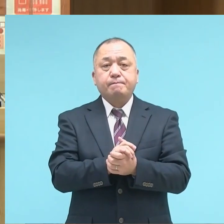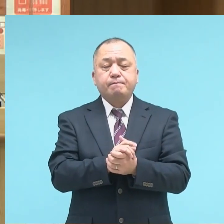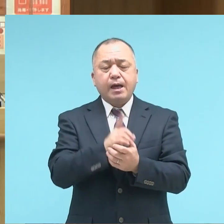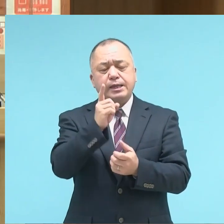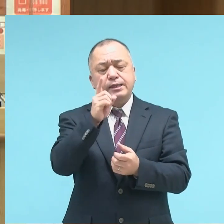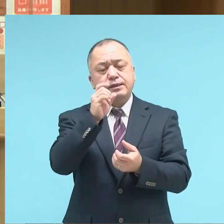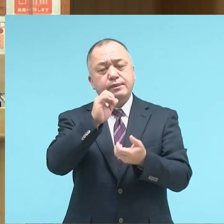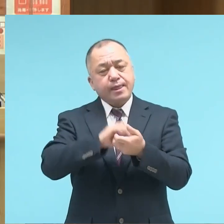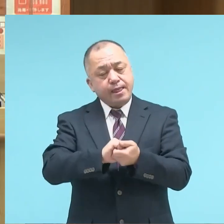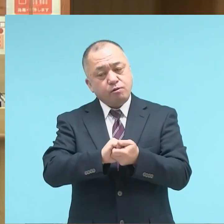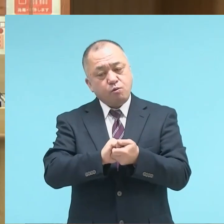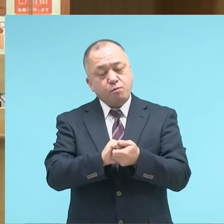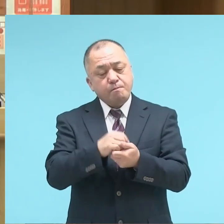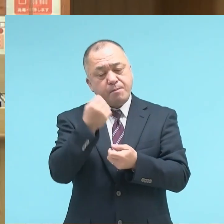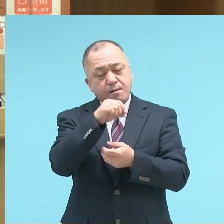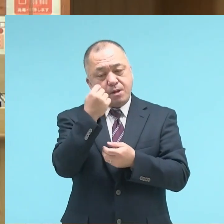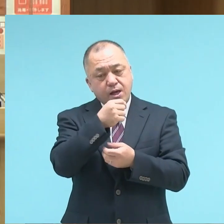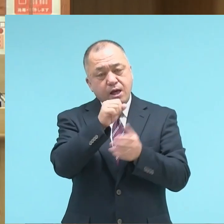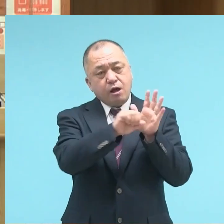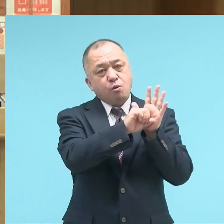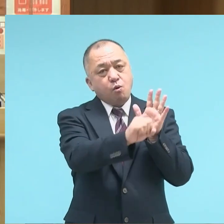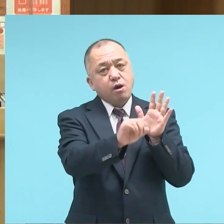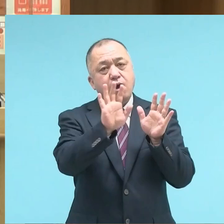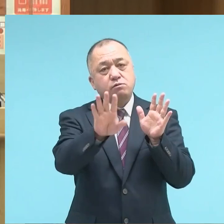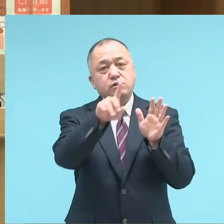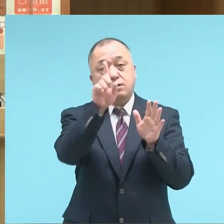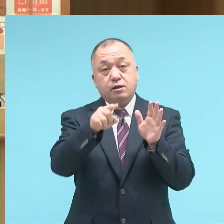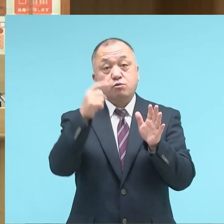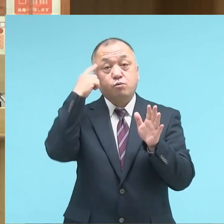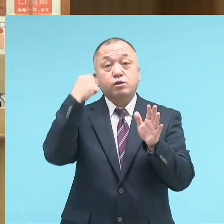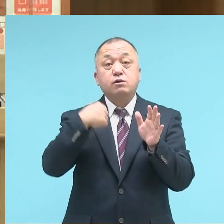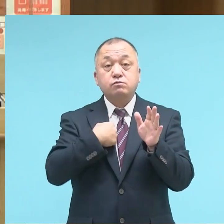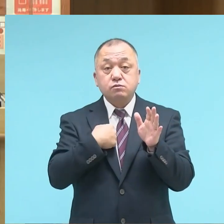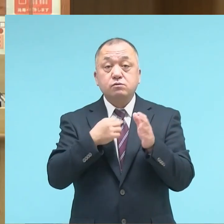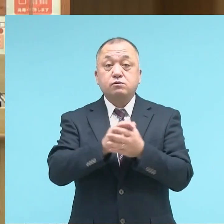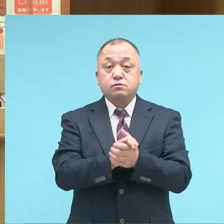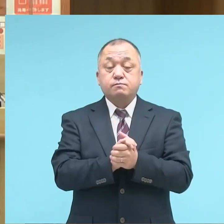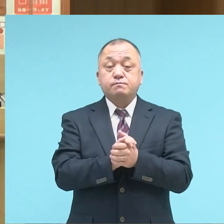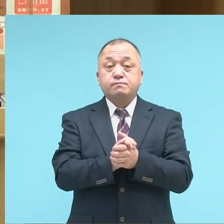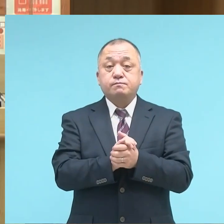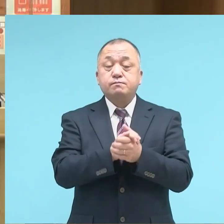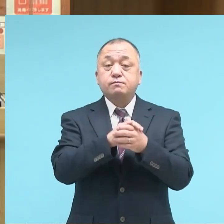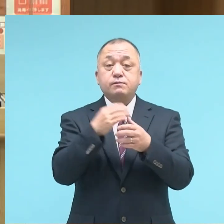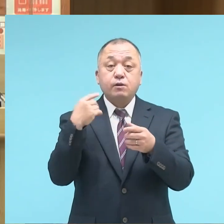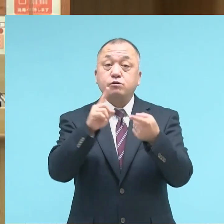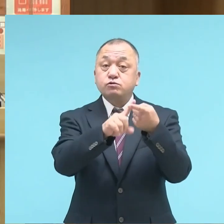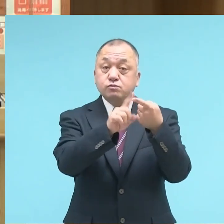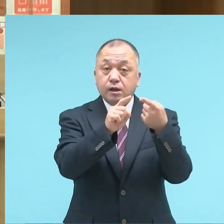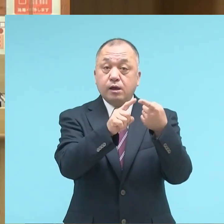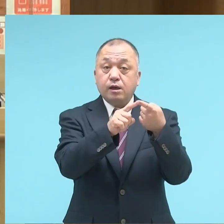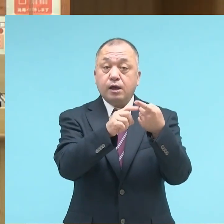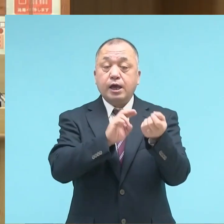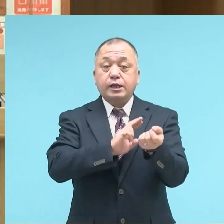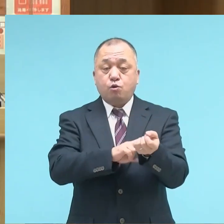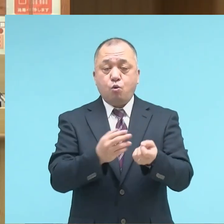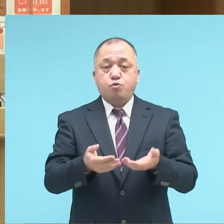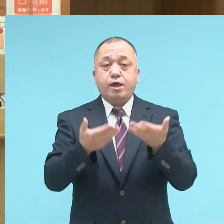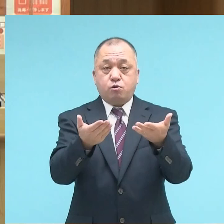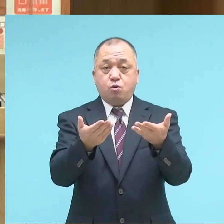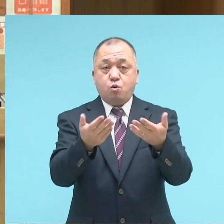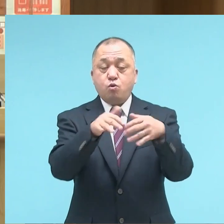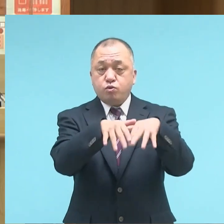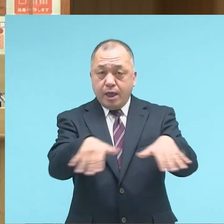一定の効果がですね、出てきているというふうには思うんですが、先ほど申し上げたように、一つは、医療提供体制に